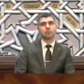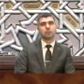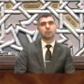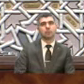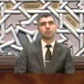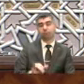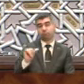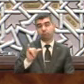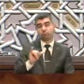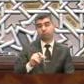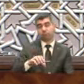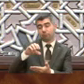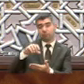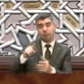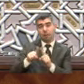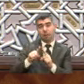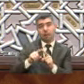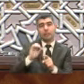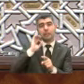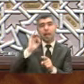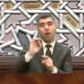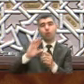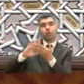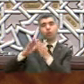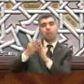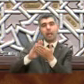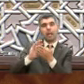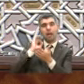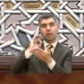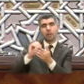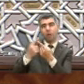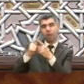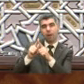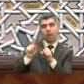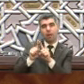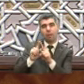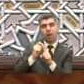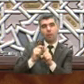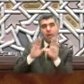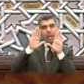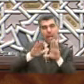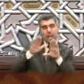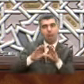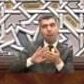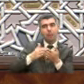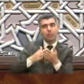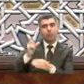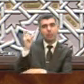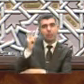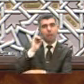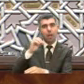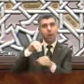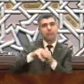عن دور مؤسسات محمد السادس للنهوض بالاعمال الاجتماعيه للقيمين الدينيين للسيدات والساده النواب المحترمين من فريق العداله